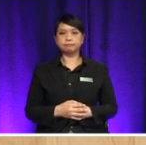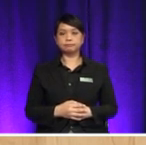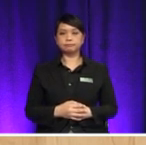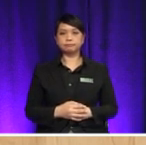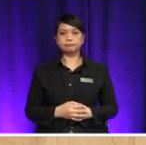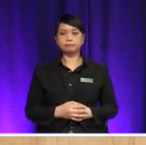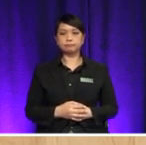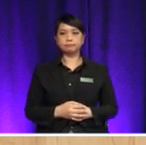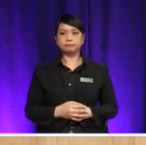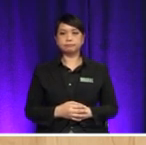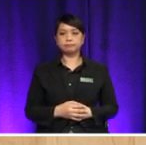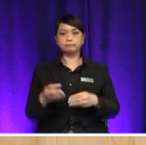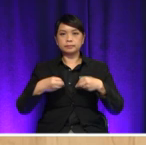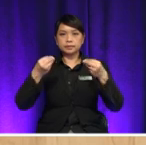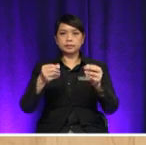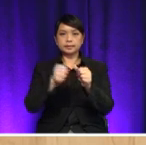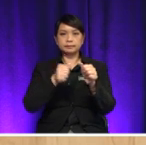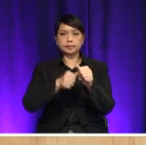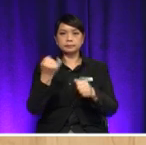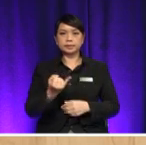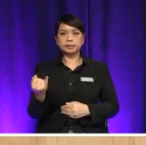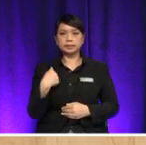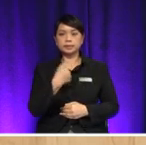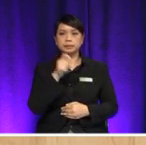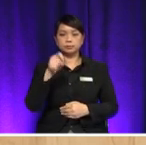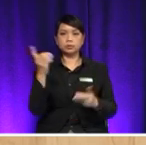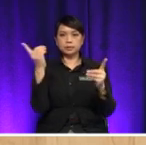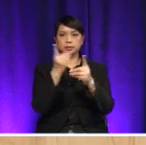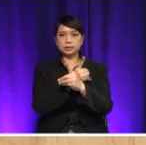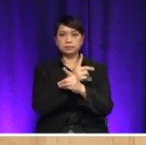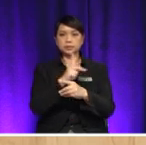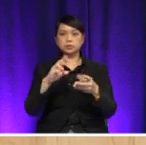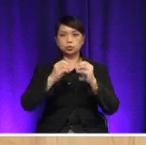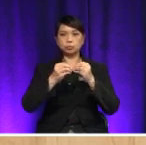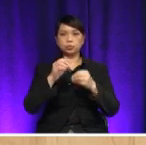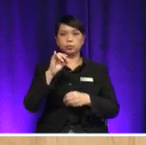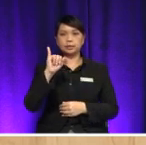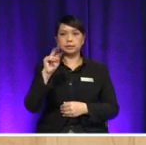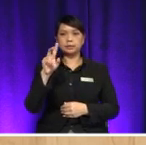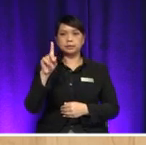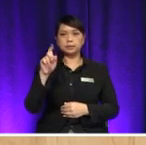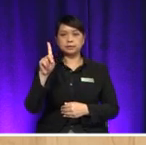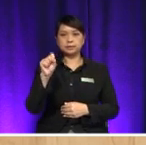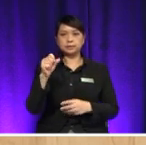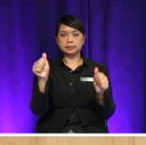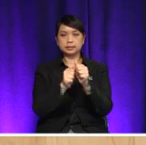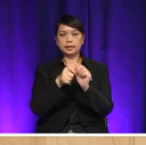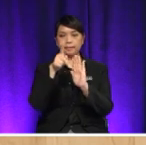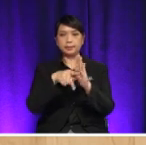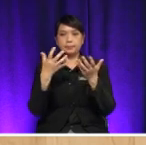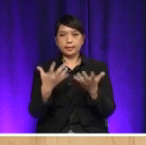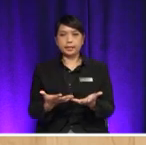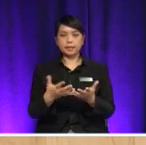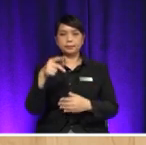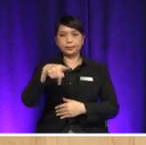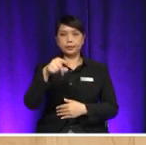Oke bagi setiap item kita kena daratkan nombo index dengan pemberat setiap item p